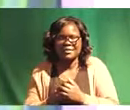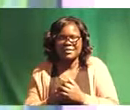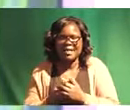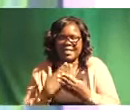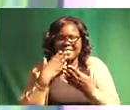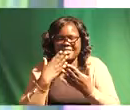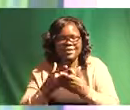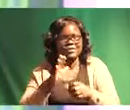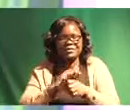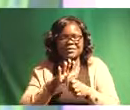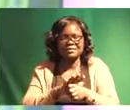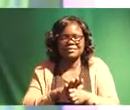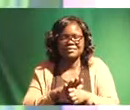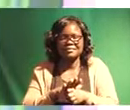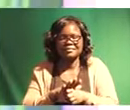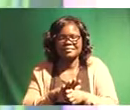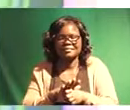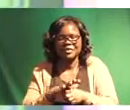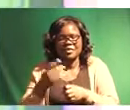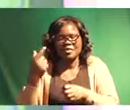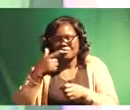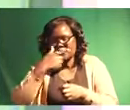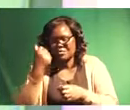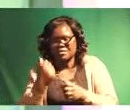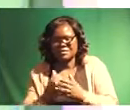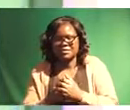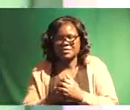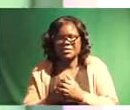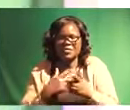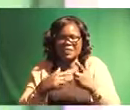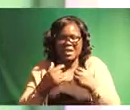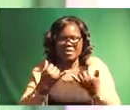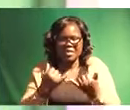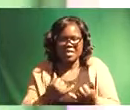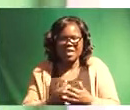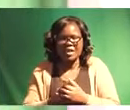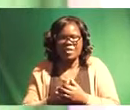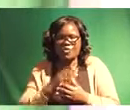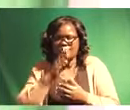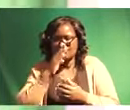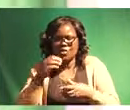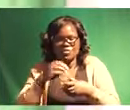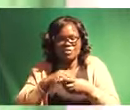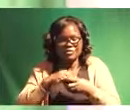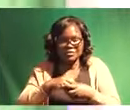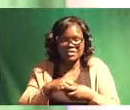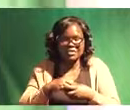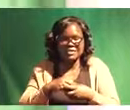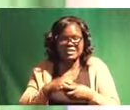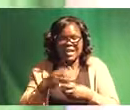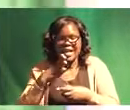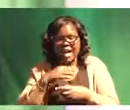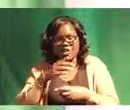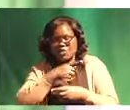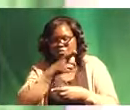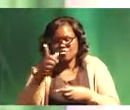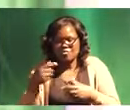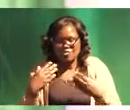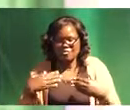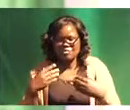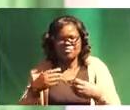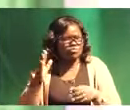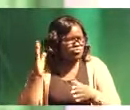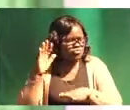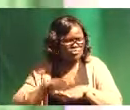washukuru sana. Kwa sababu tulikuja hapa tukaomba kura zenu. Na nyinyi ni watu wa